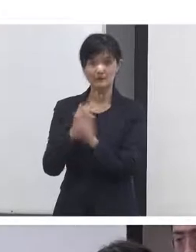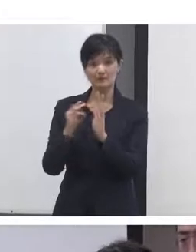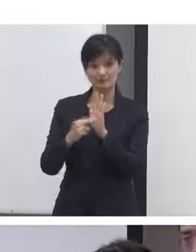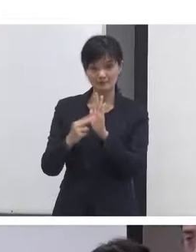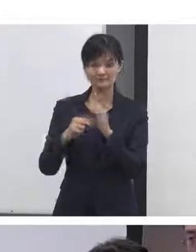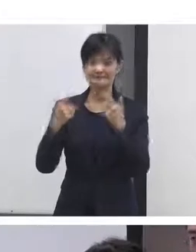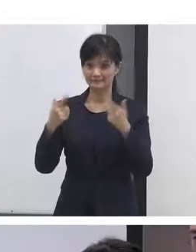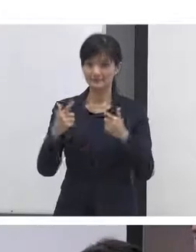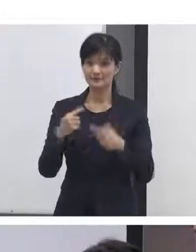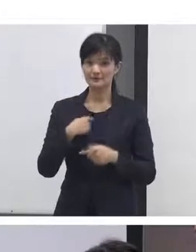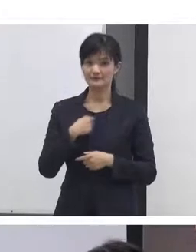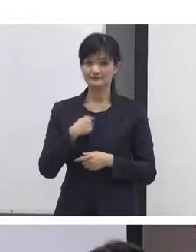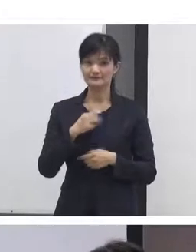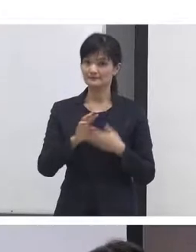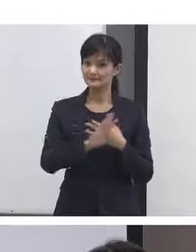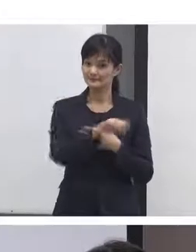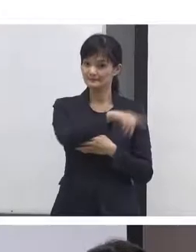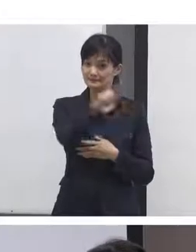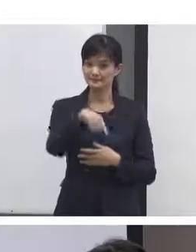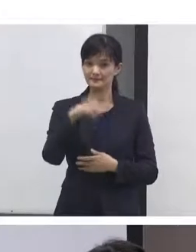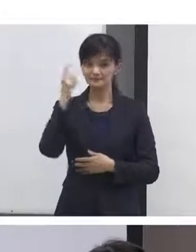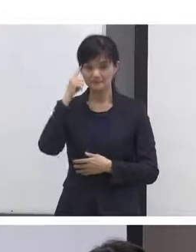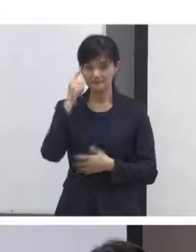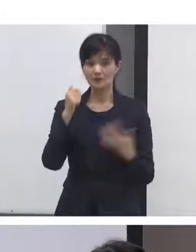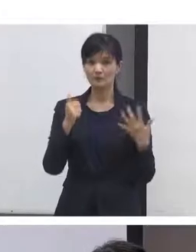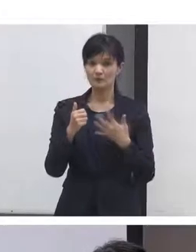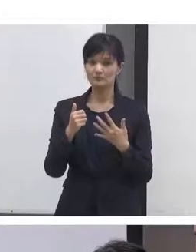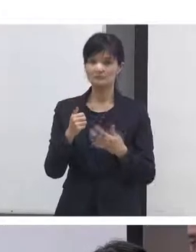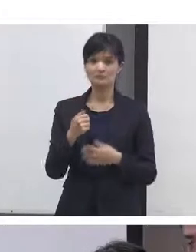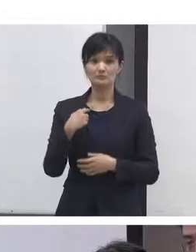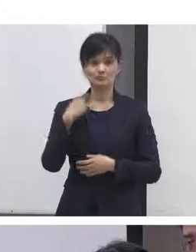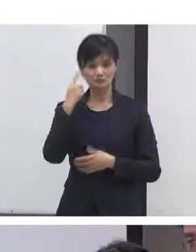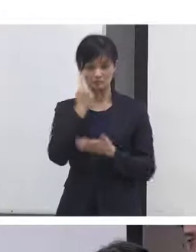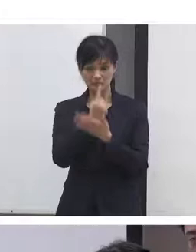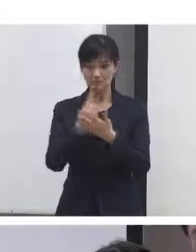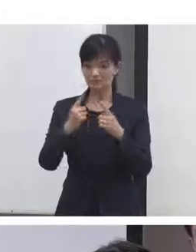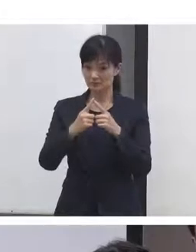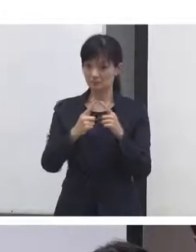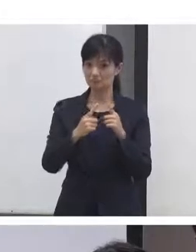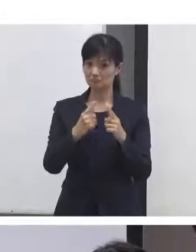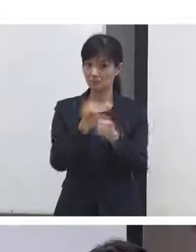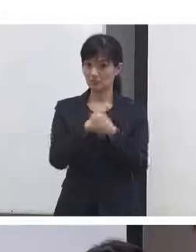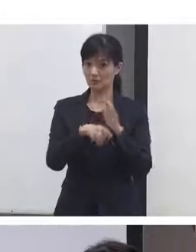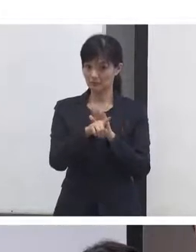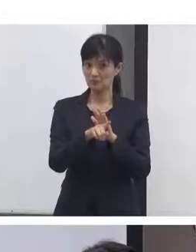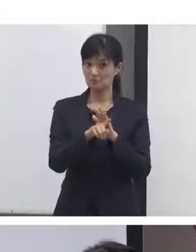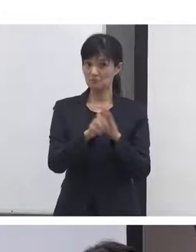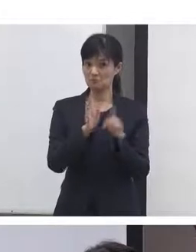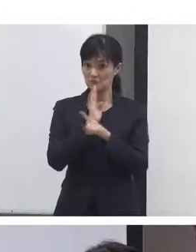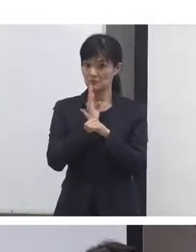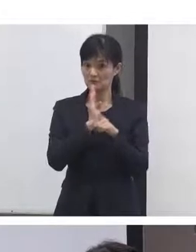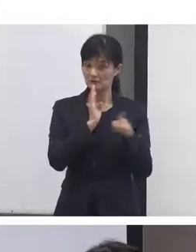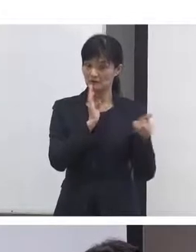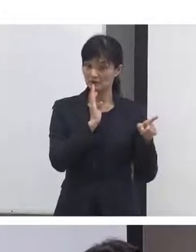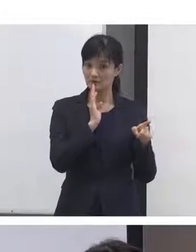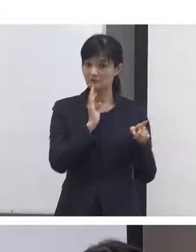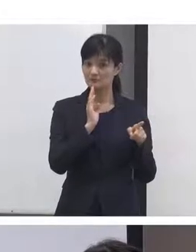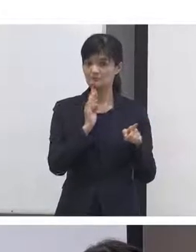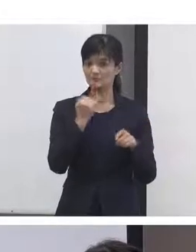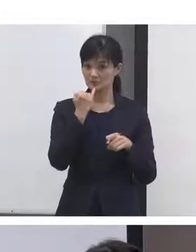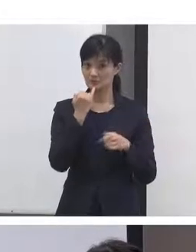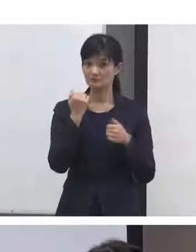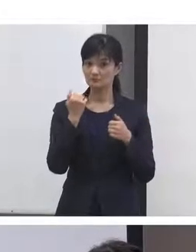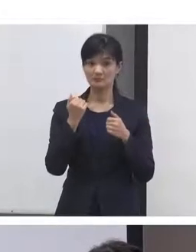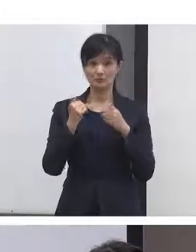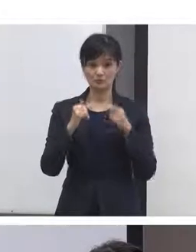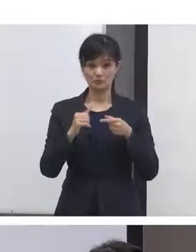想要访问，比如说任何人都可以代表 GMV。那这个可能有不同意思，是任何人都可以代表，